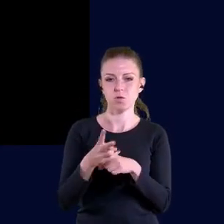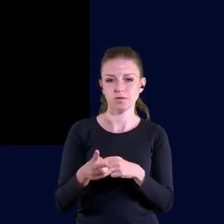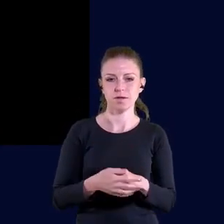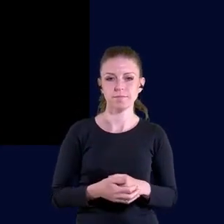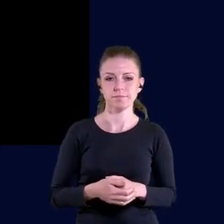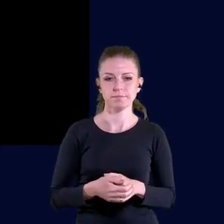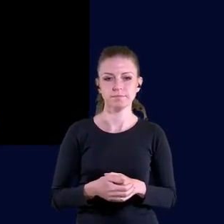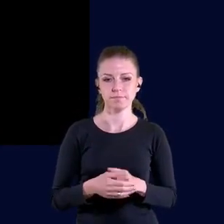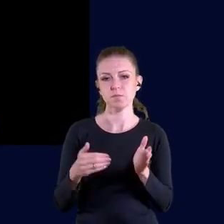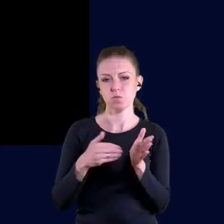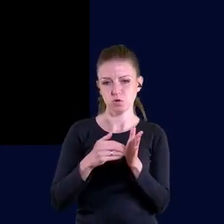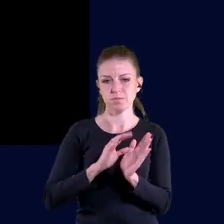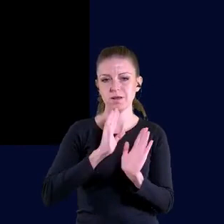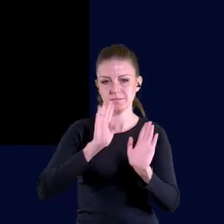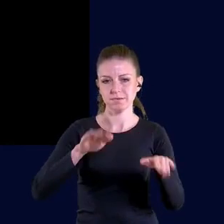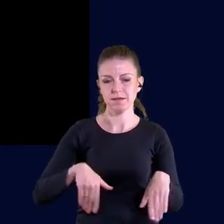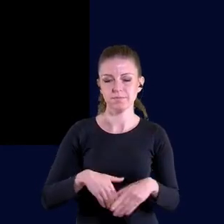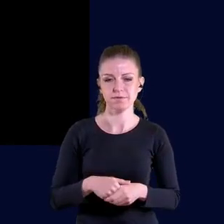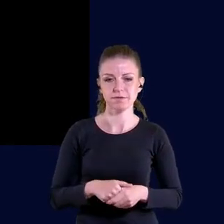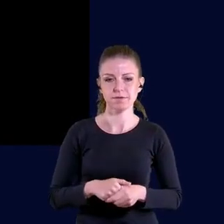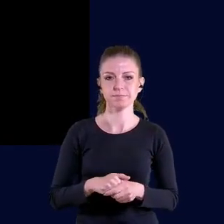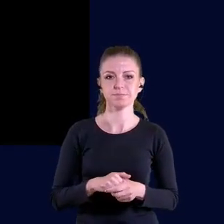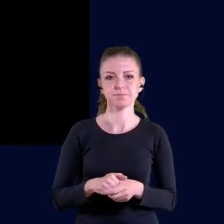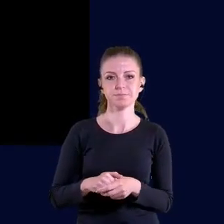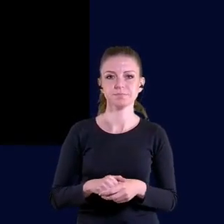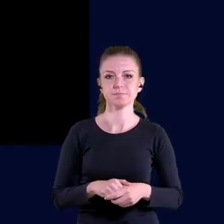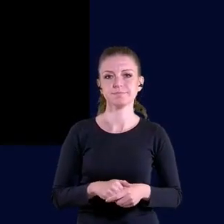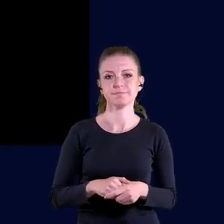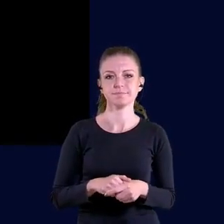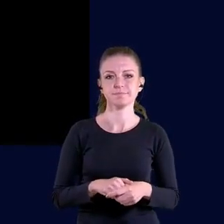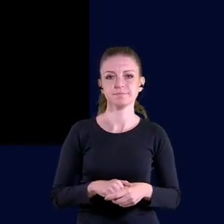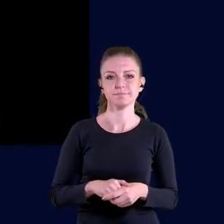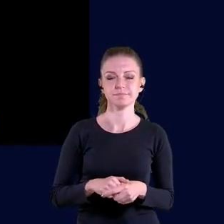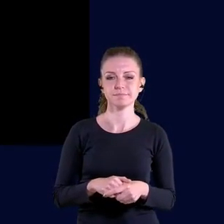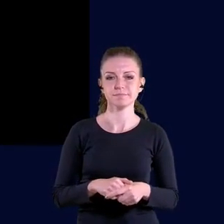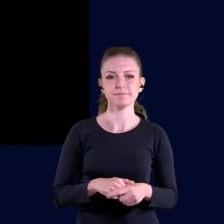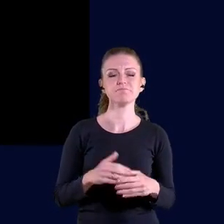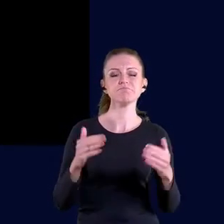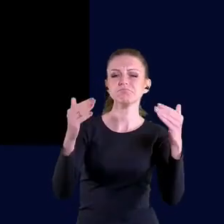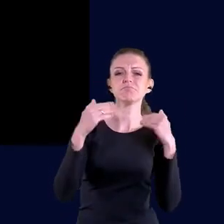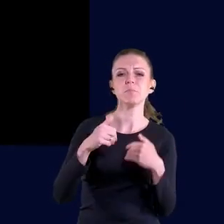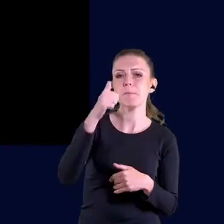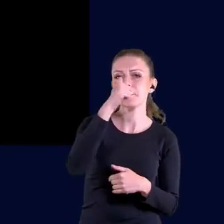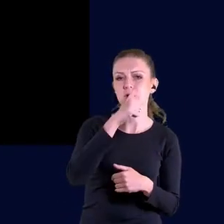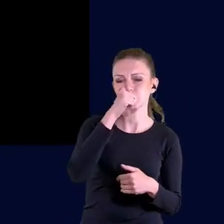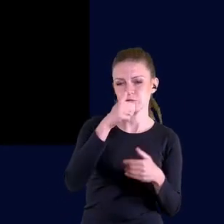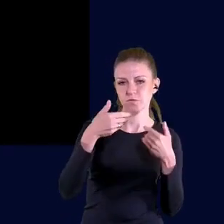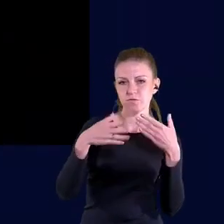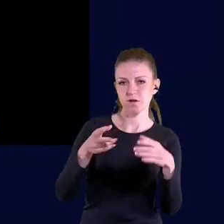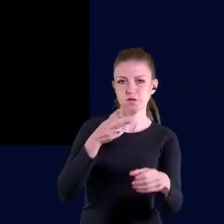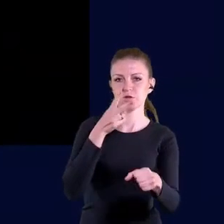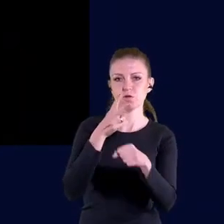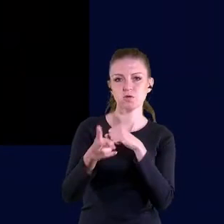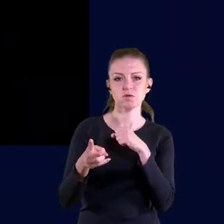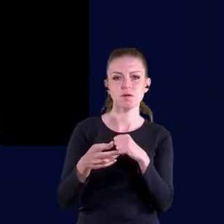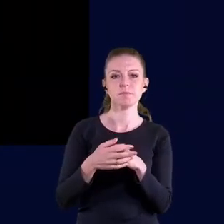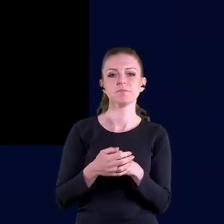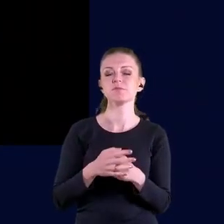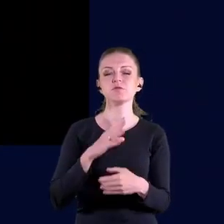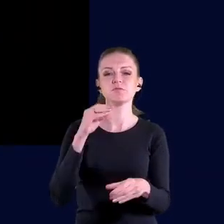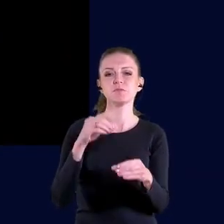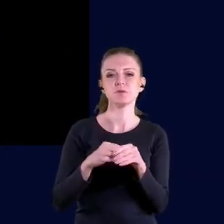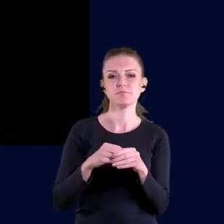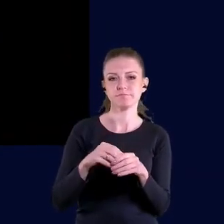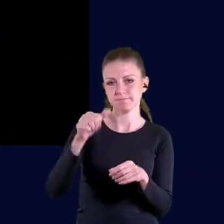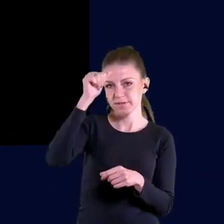otwarte i bez żadnego Barbie artykułu znajduje się na stronie wydawcy natomiast brązowy otwarte dostęp to jest taka